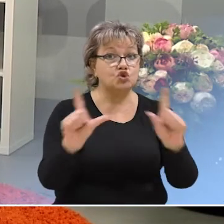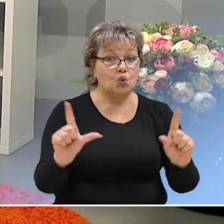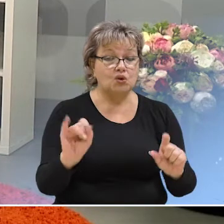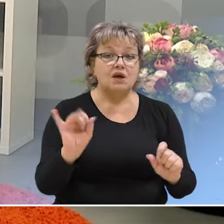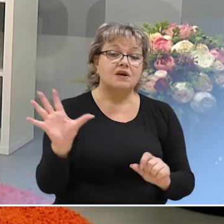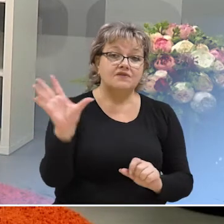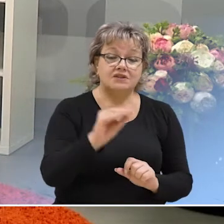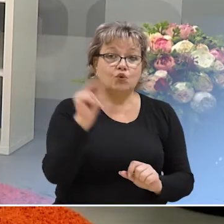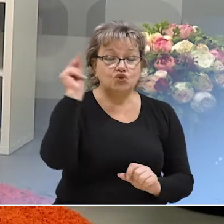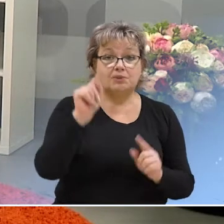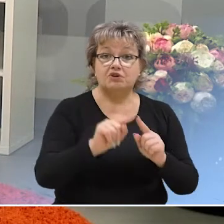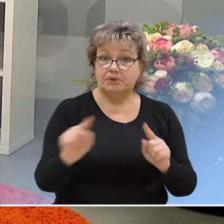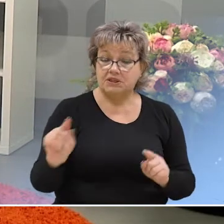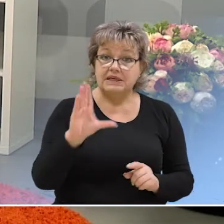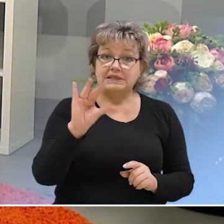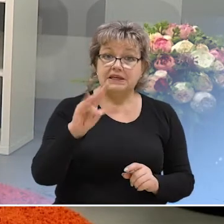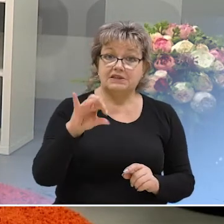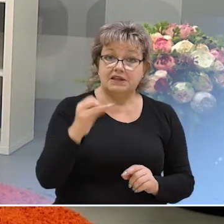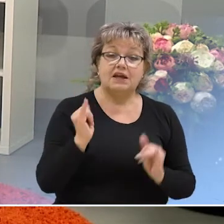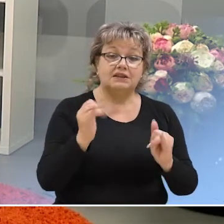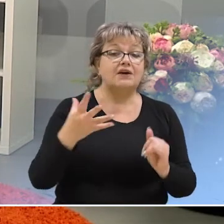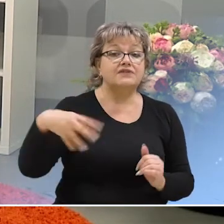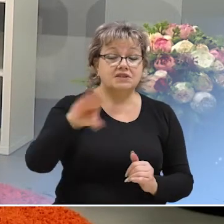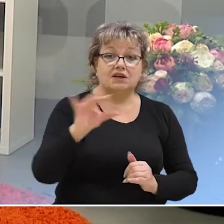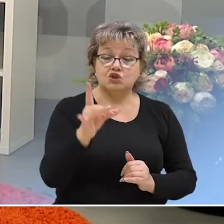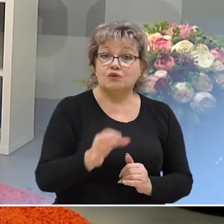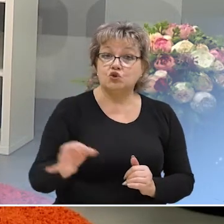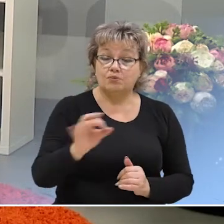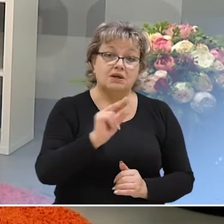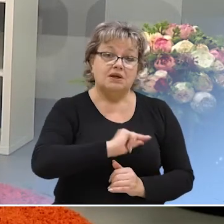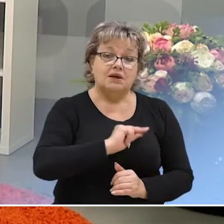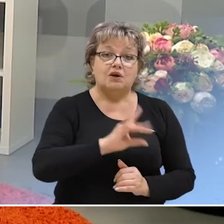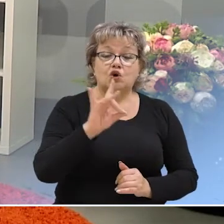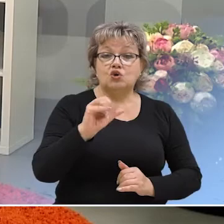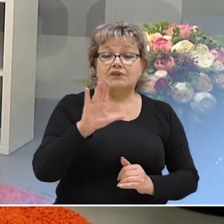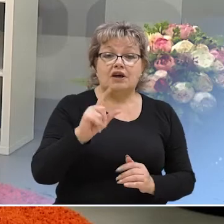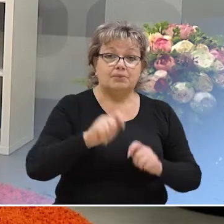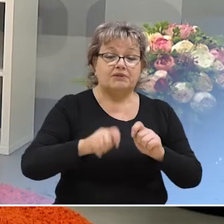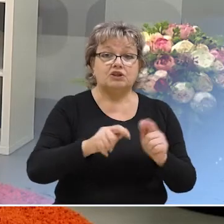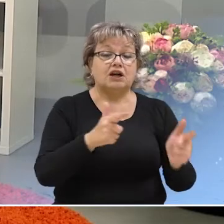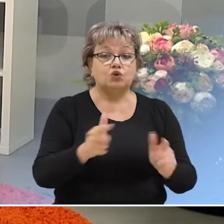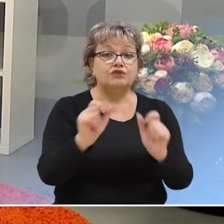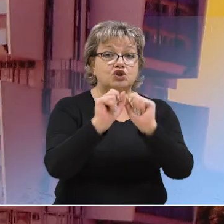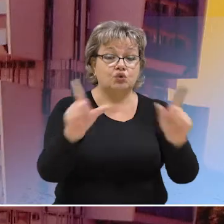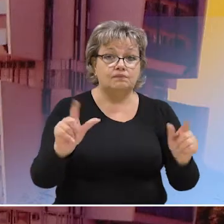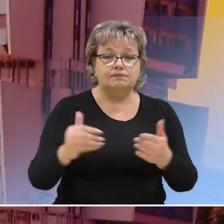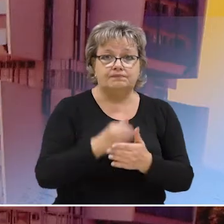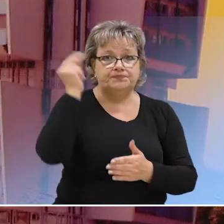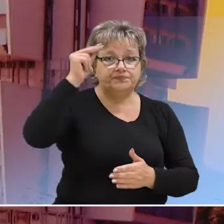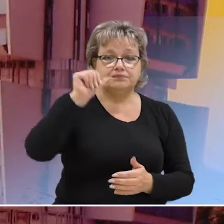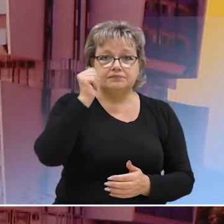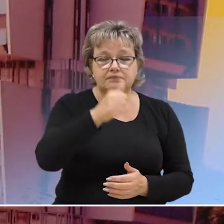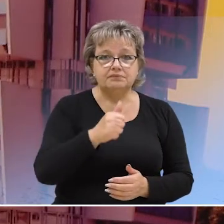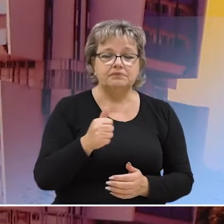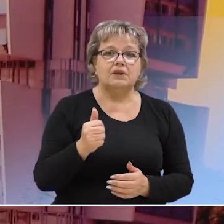безопасность школ и всего учебного процесса. Да, сельдерей для всех у нас, как говорится. В Ростовской области сотрудники Росгвардии проверяют готовность школ к